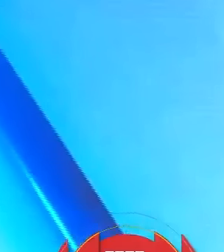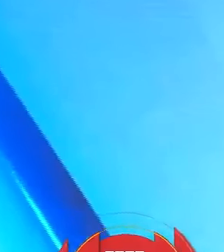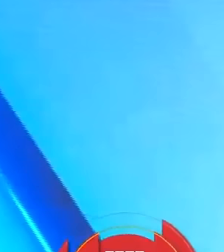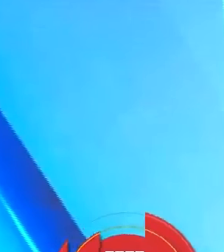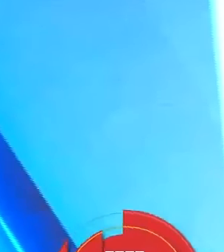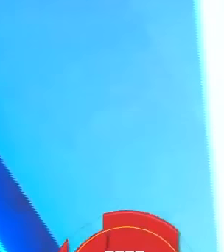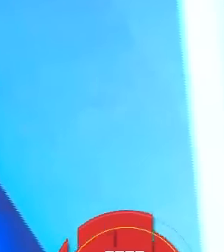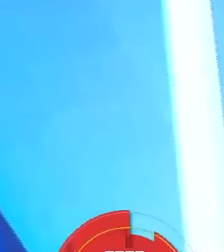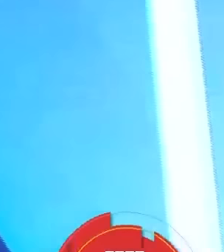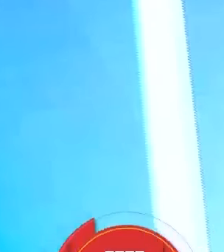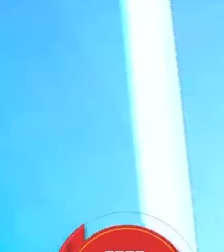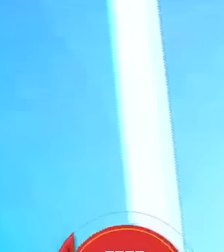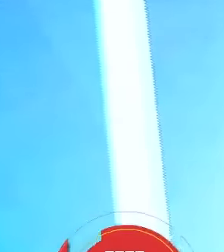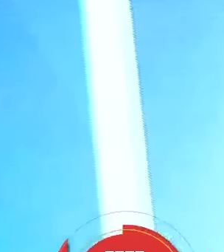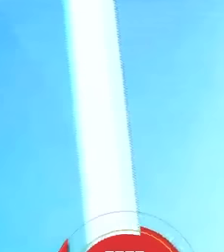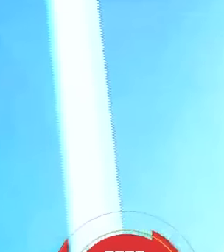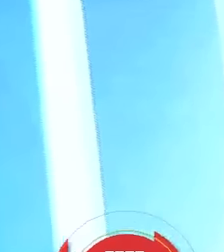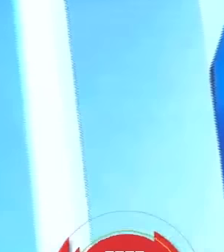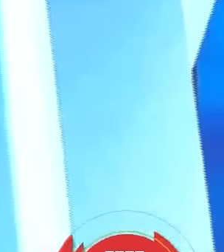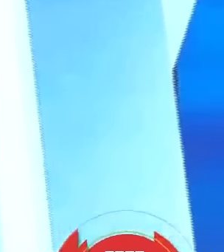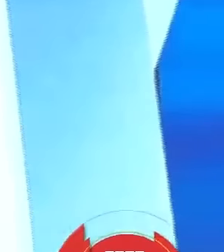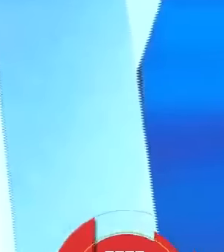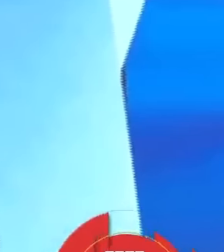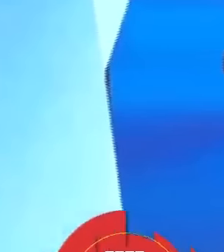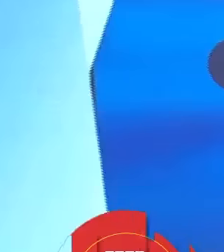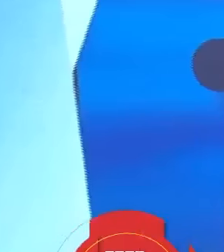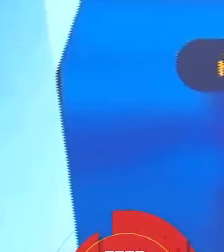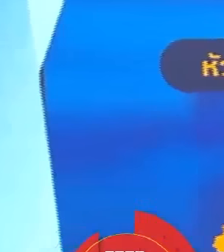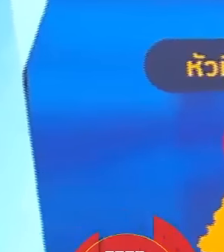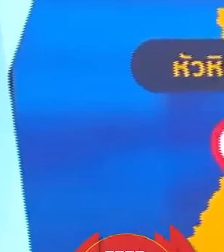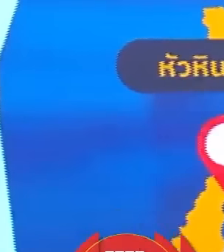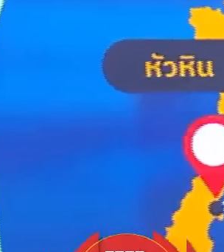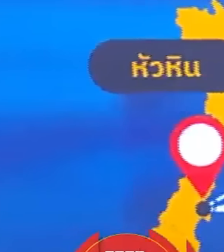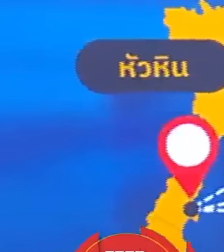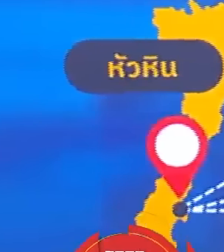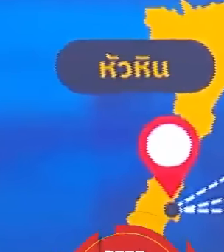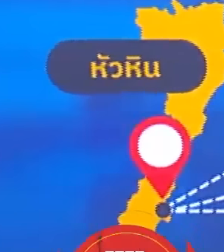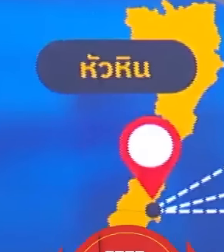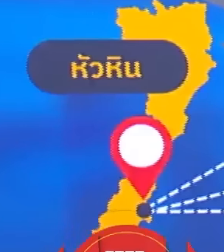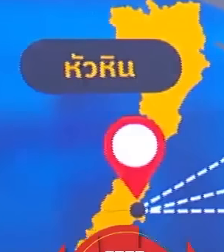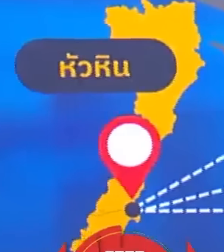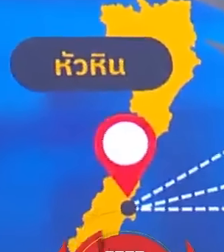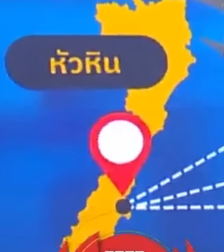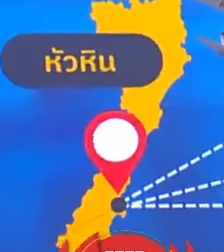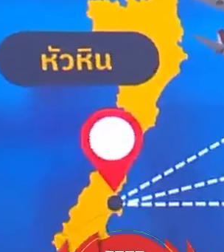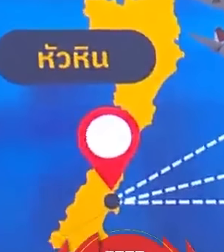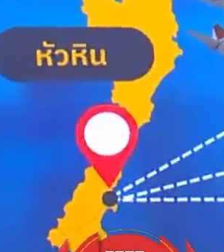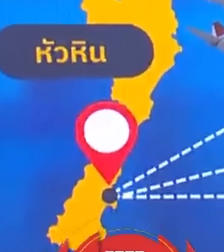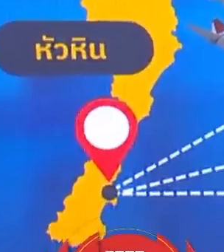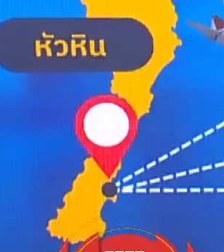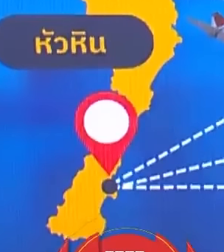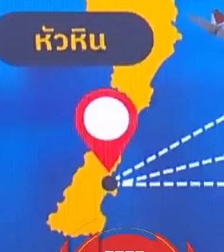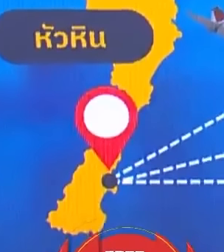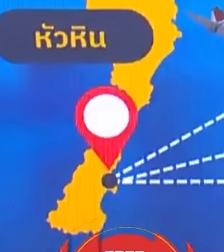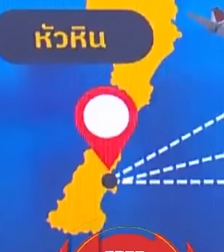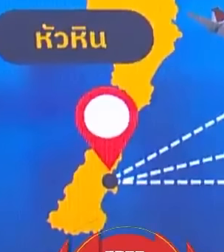มีเที่ยวบินเดียวค่ะเป็นเที่ยวบินหัวหินเชียงใหม่นะคะและเป็นสายการบินเดียวด้วยแอร์เอเชียคือเดิมทีเนี่ยเรียกว่าตลอดเ